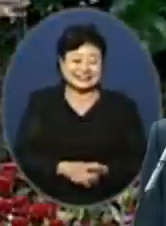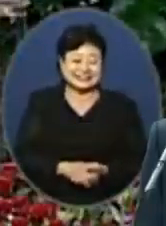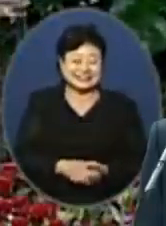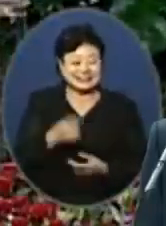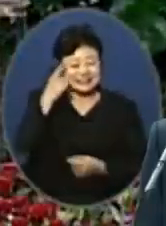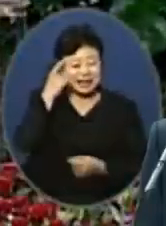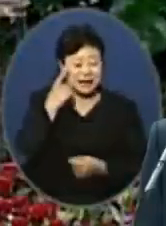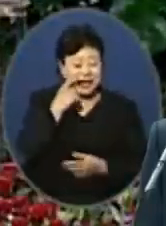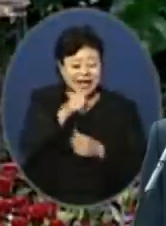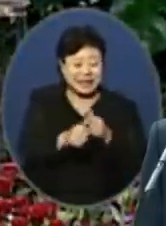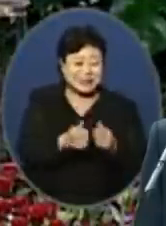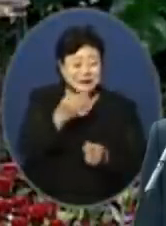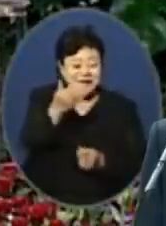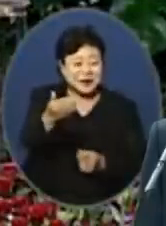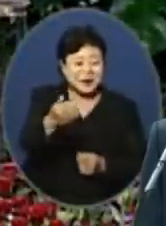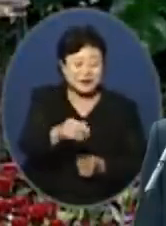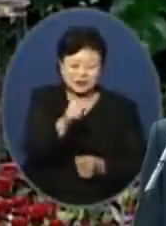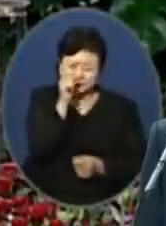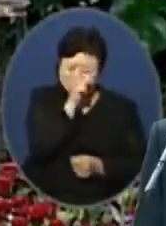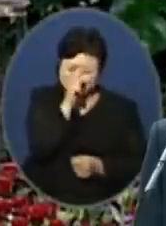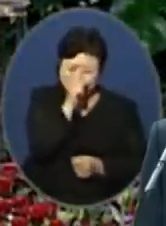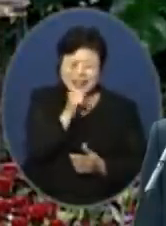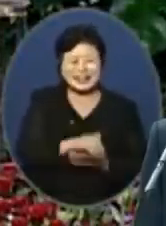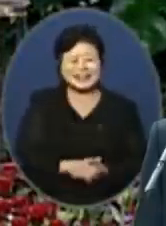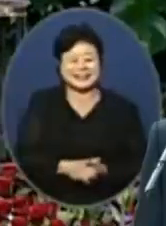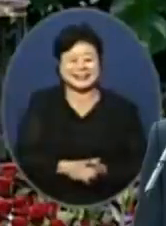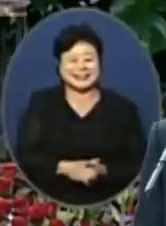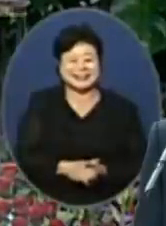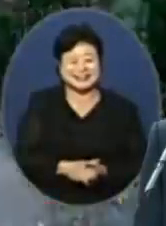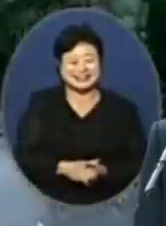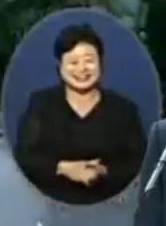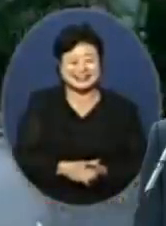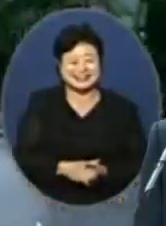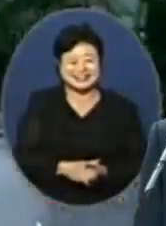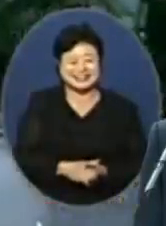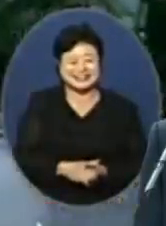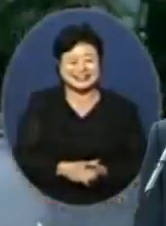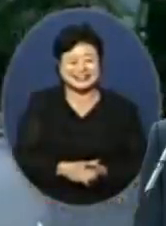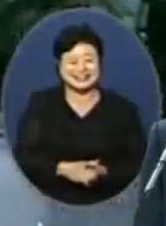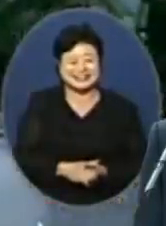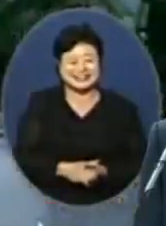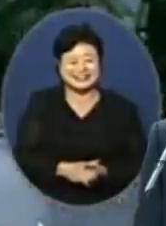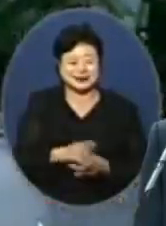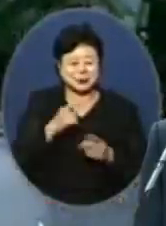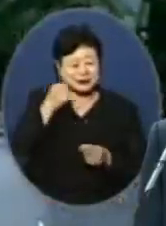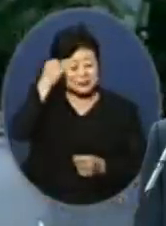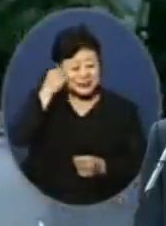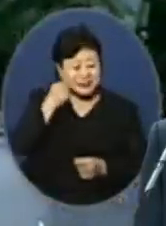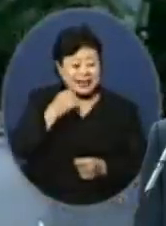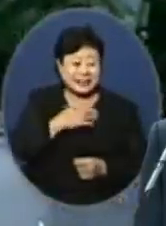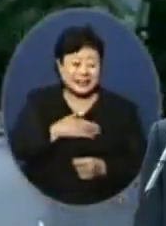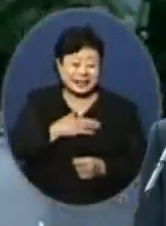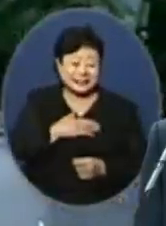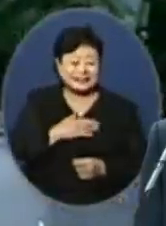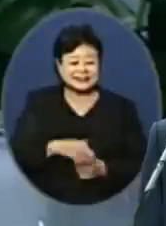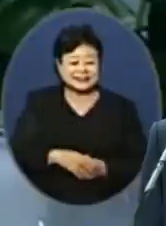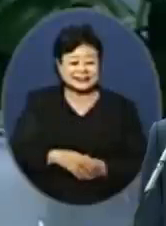한번 생각해 보십시오. 하나님이 여러분을 얼마나 좋아하시는지. 저는 제 기억에 나를